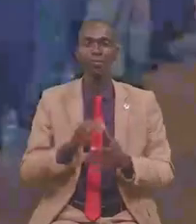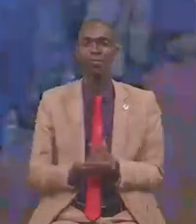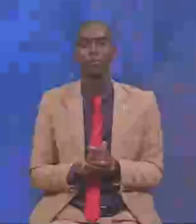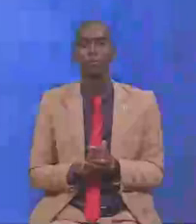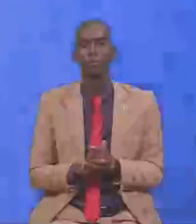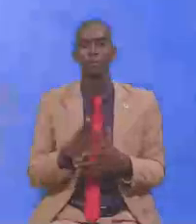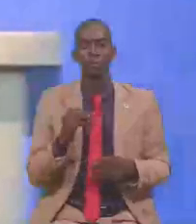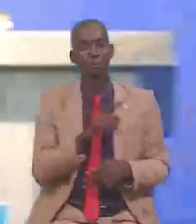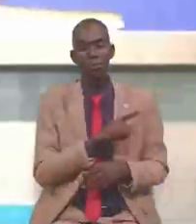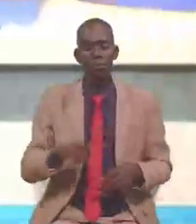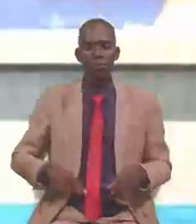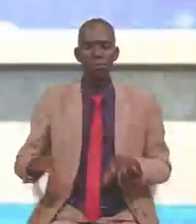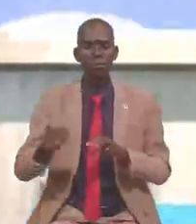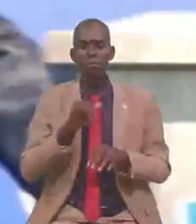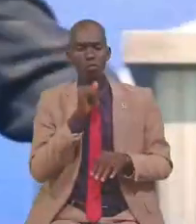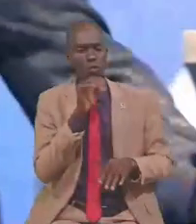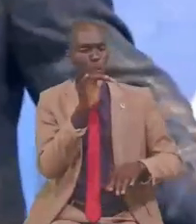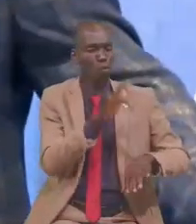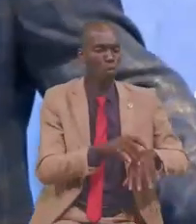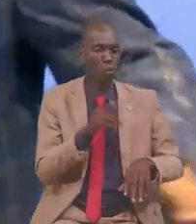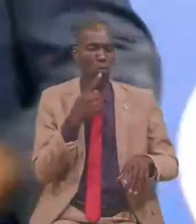Le Seigneur ne l'a même pas touché.